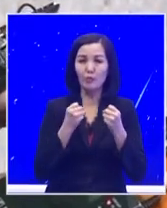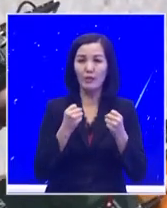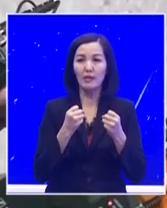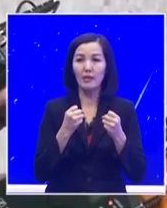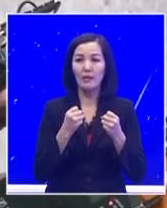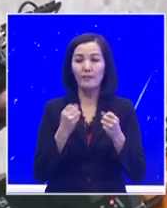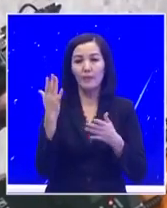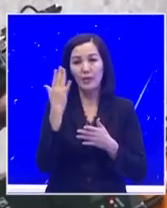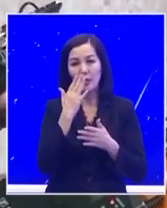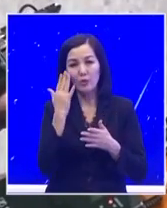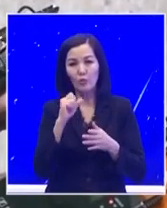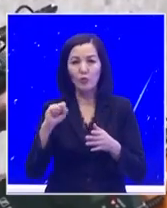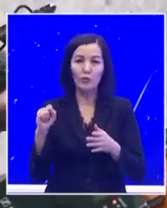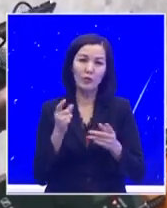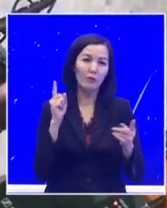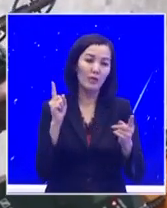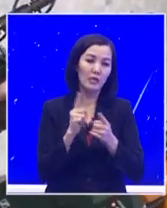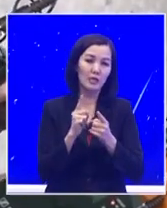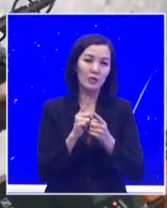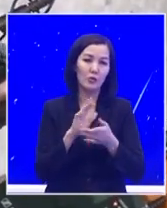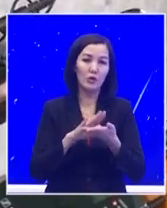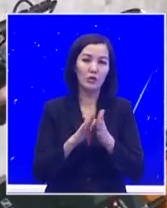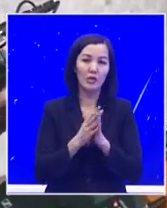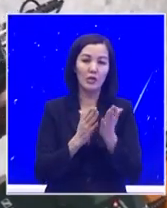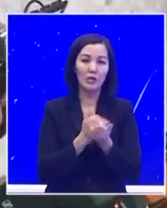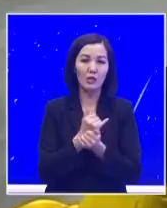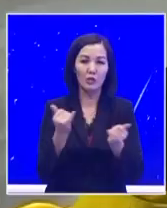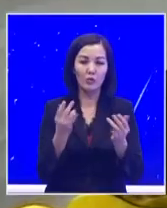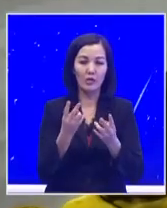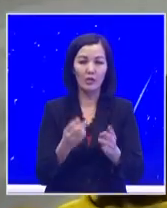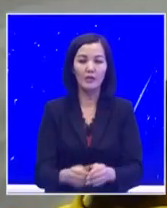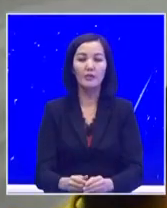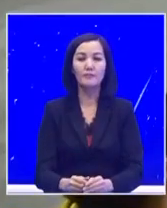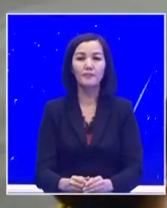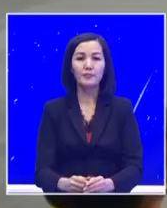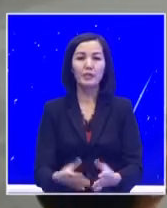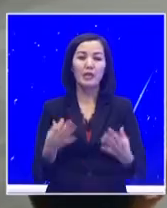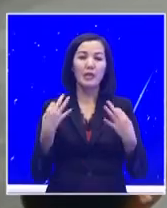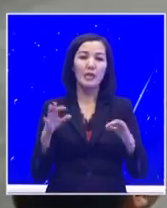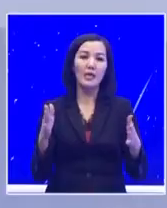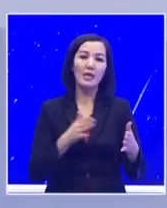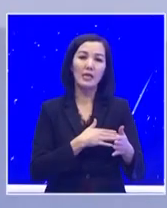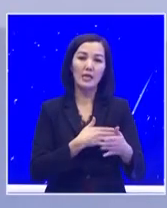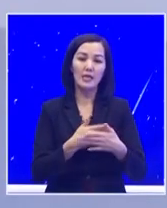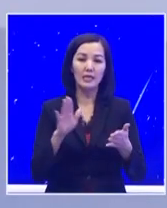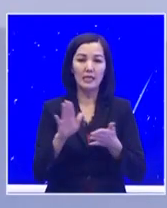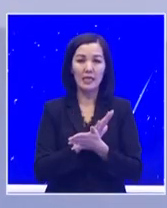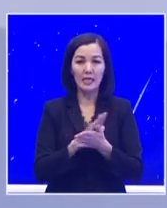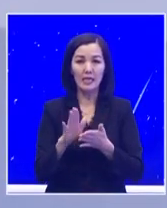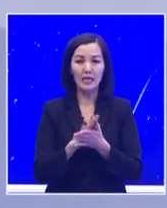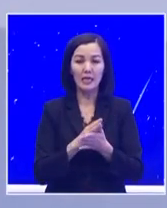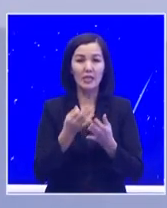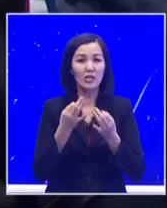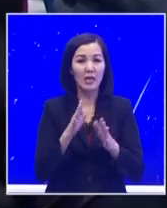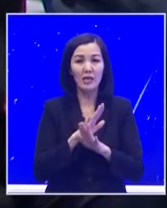киноға, достармен кездесуге жағдай жасау болып саналады. Еріктілік еріккенің шаруасы емес, оған